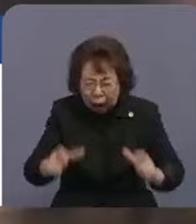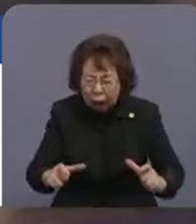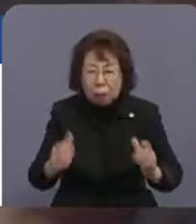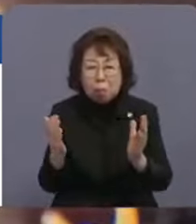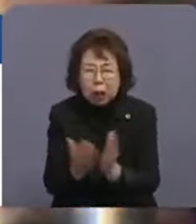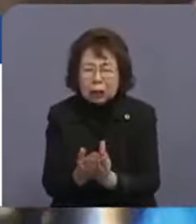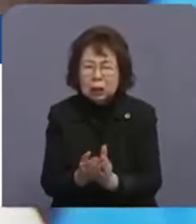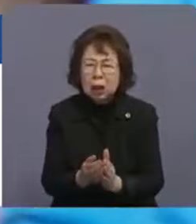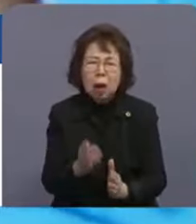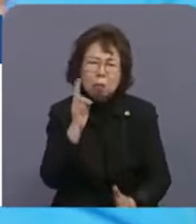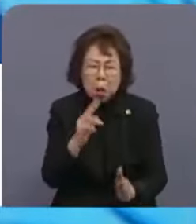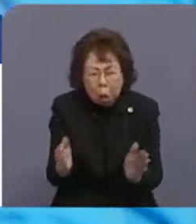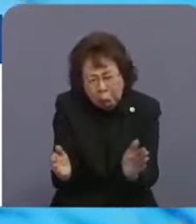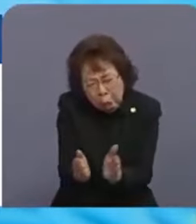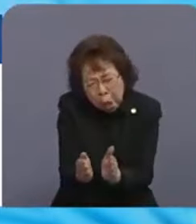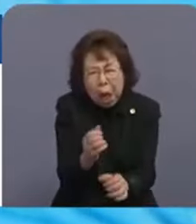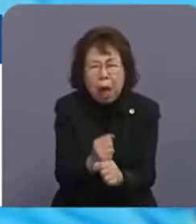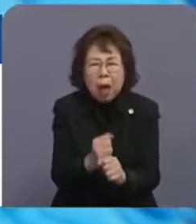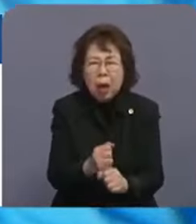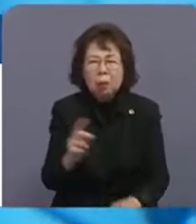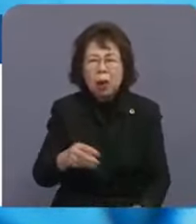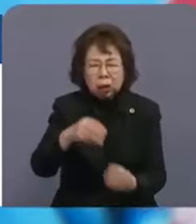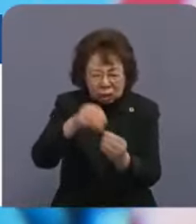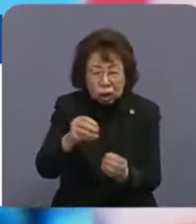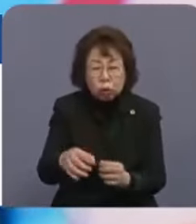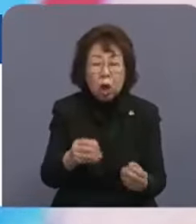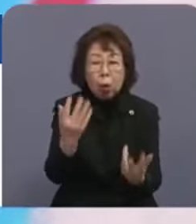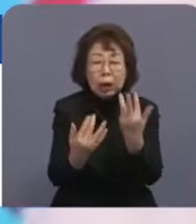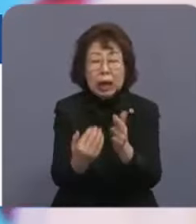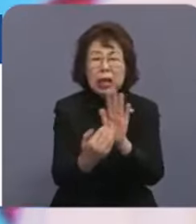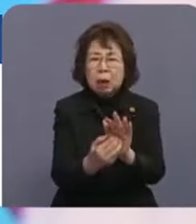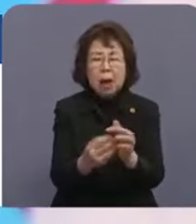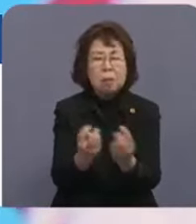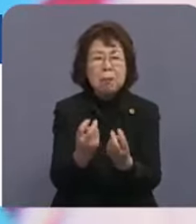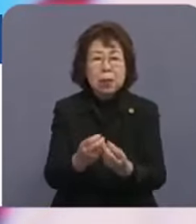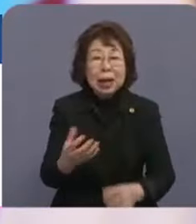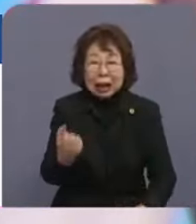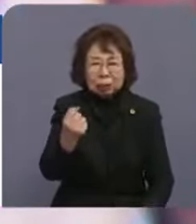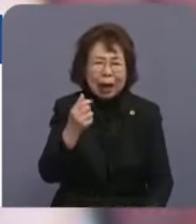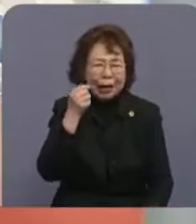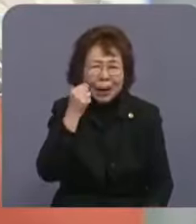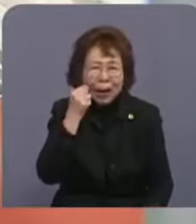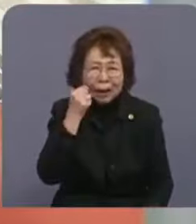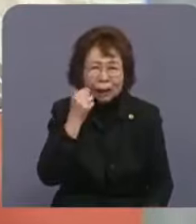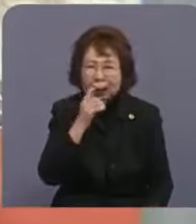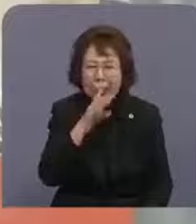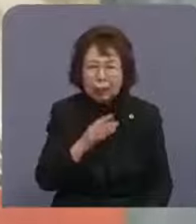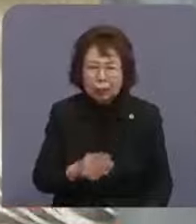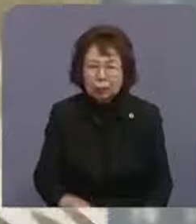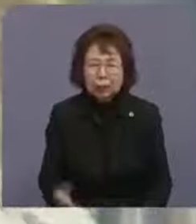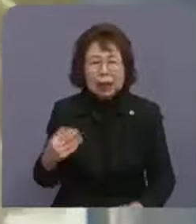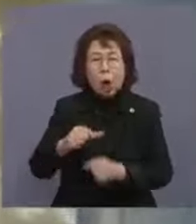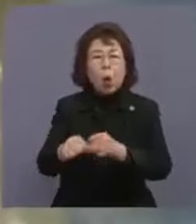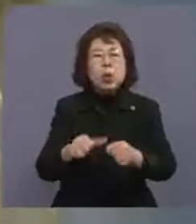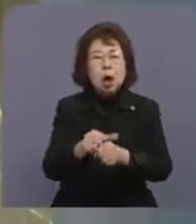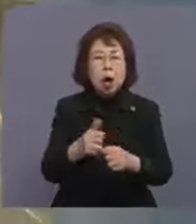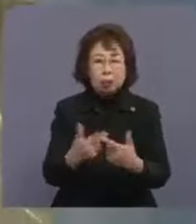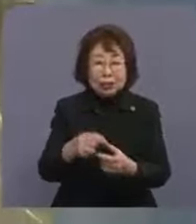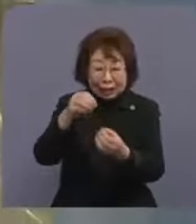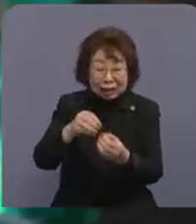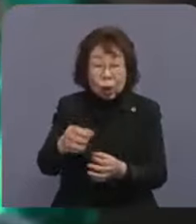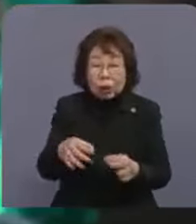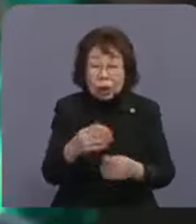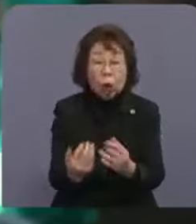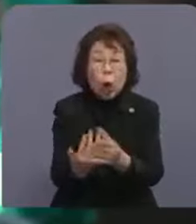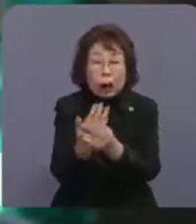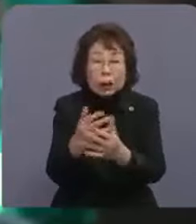갇혀서 소극적으로다가 전통시장 화재 예방 대책을 세우면 안 될 것 같습니다. 지난 5년 동안 부산 전통시장에서